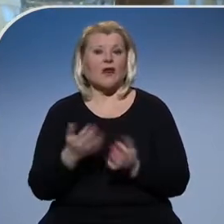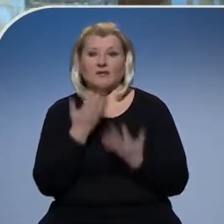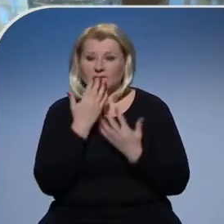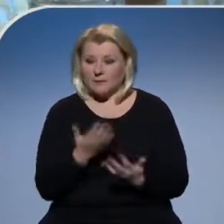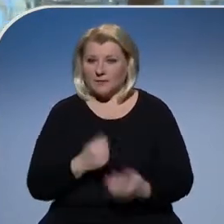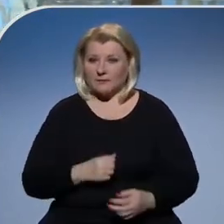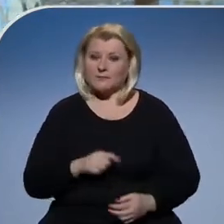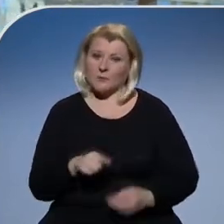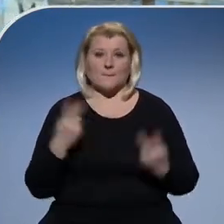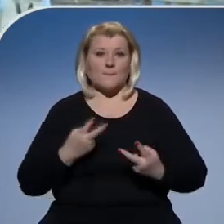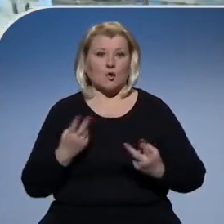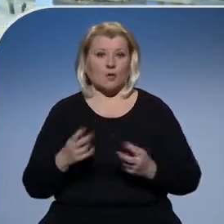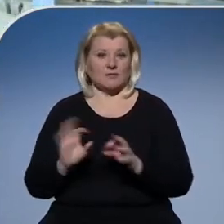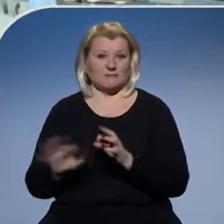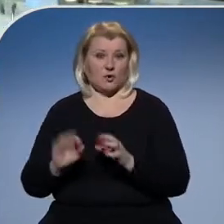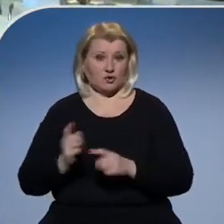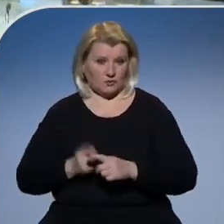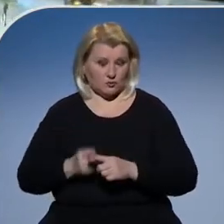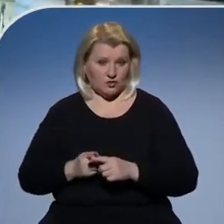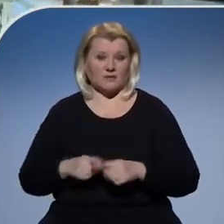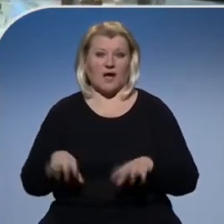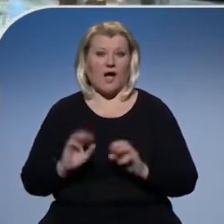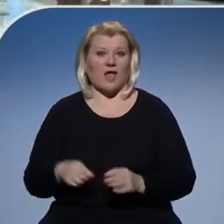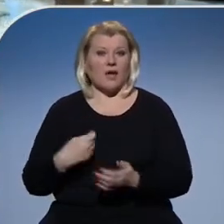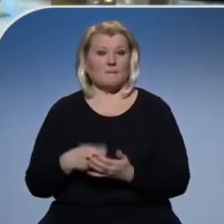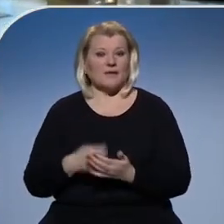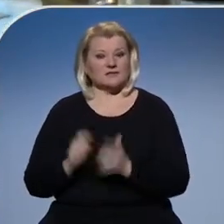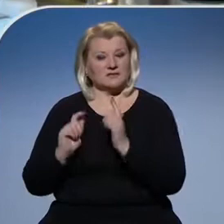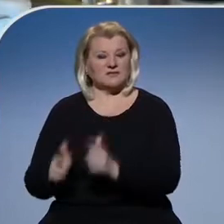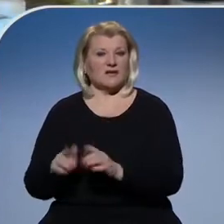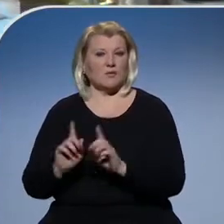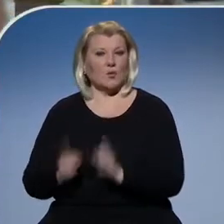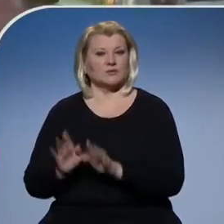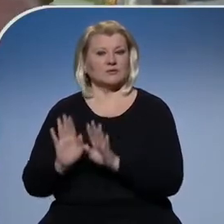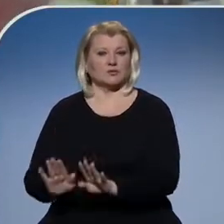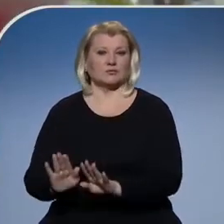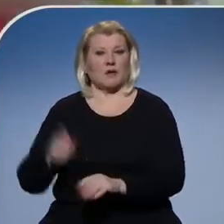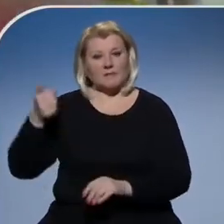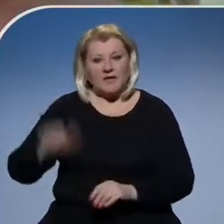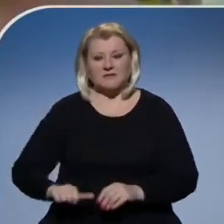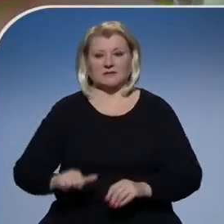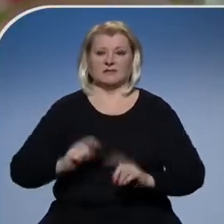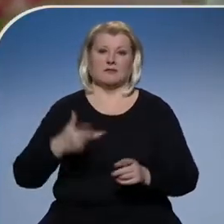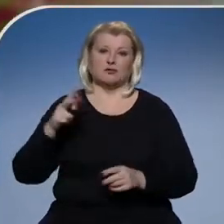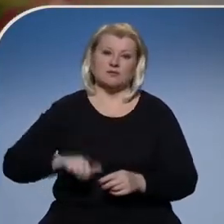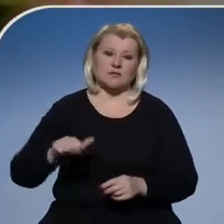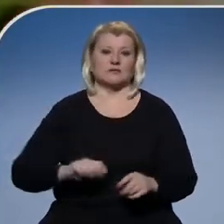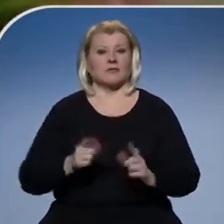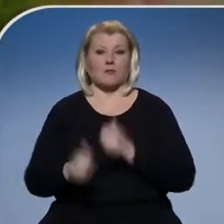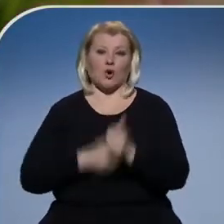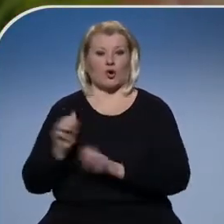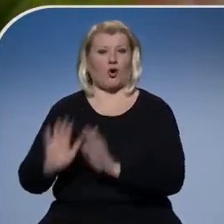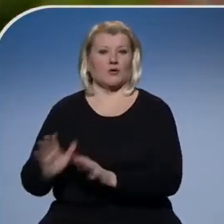je to obdoba spořícího účtu, ale máte tam vázané ty peníze na určité období, například měsíc, kvartál, popřípadě celý